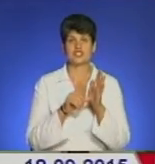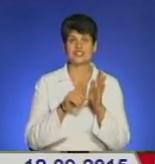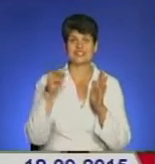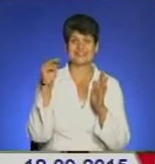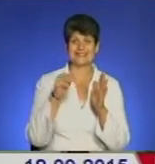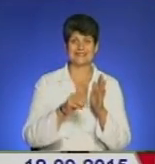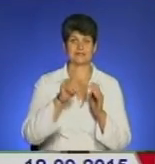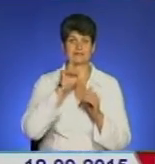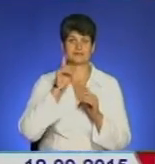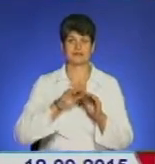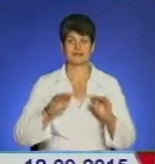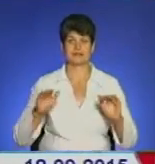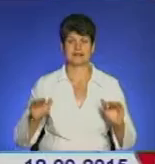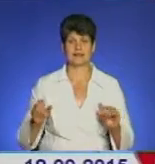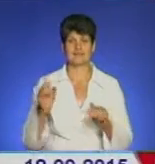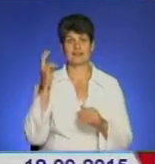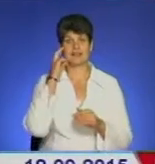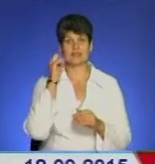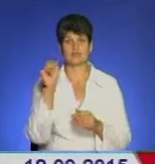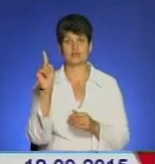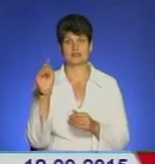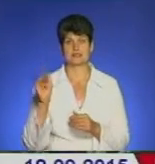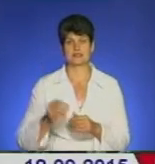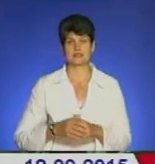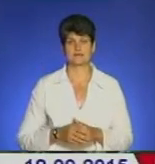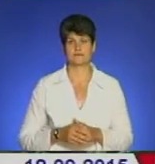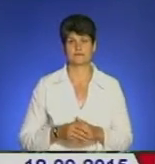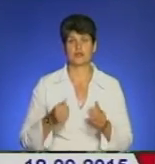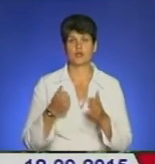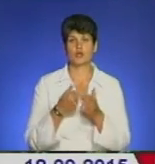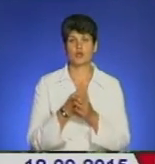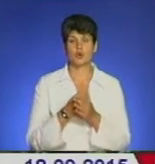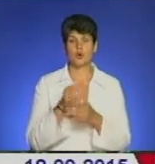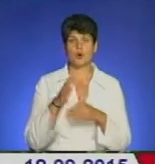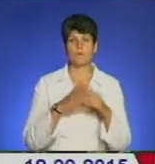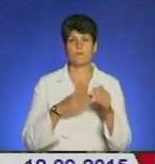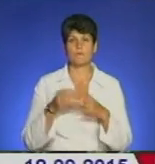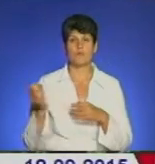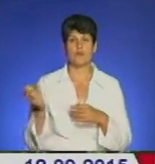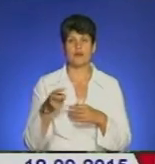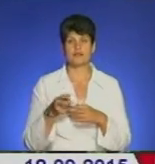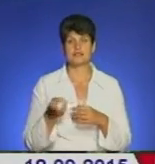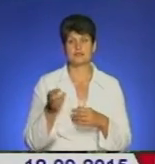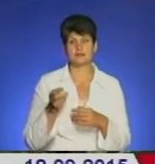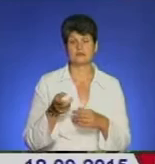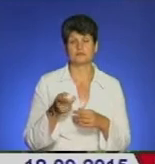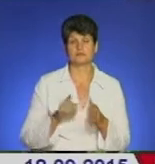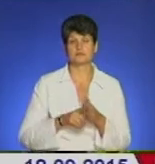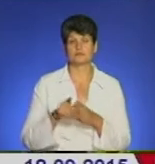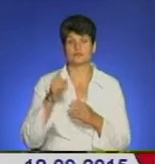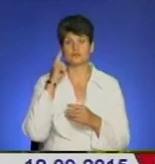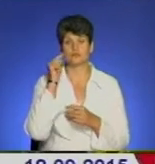юних українців, у Києві – 11 тисяч. До професії схиляємося тоді, коли ми вже 18